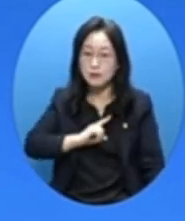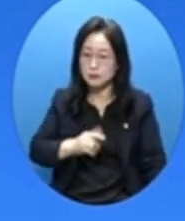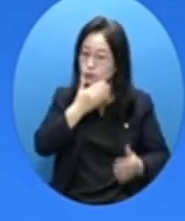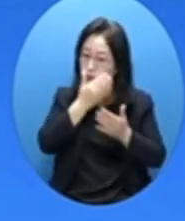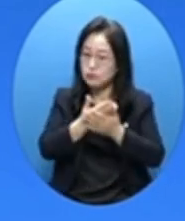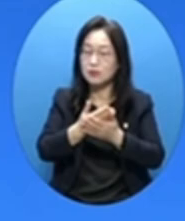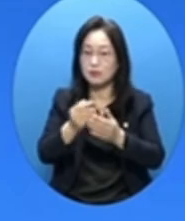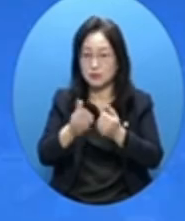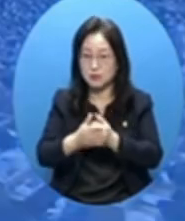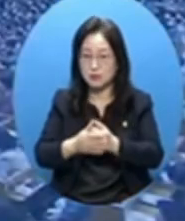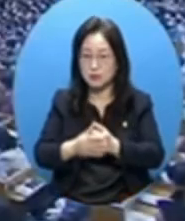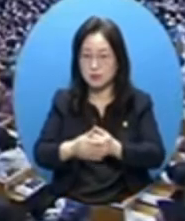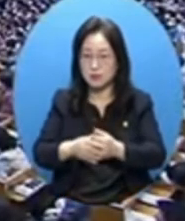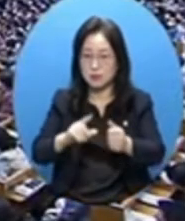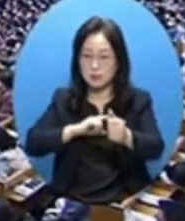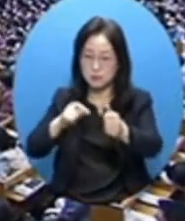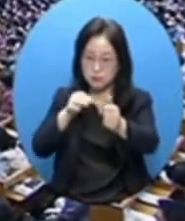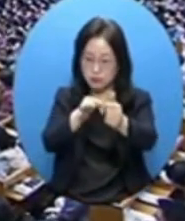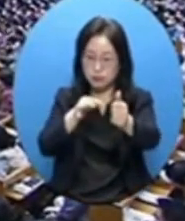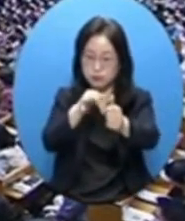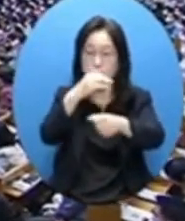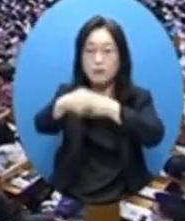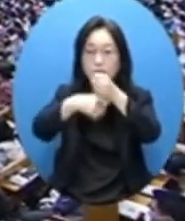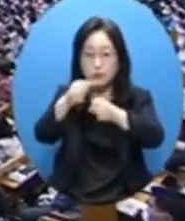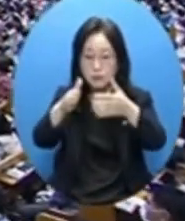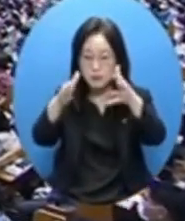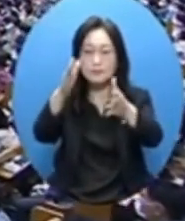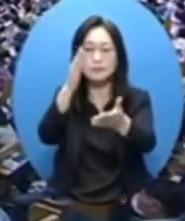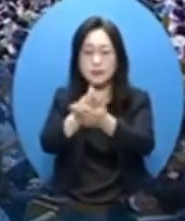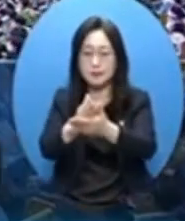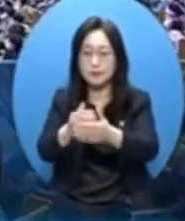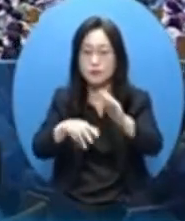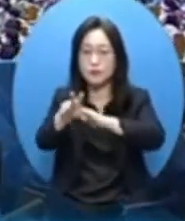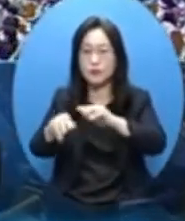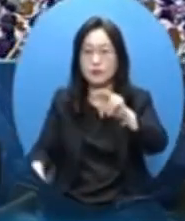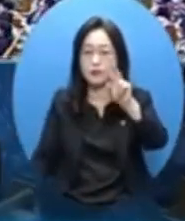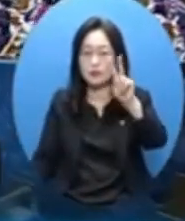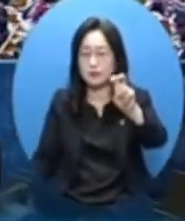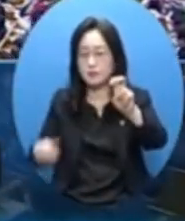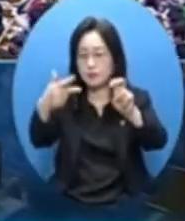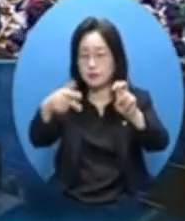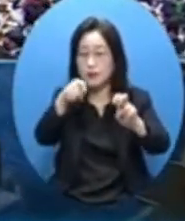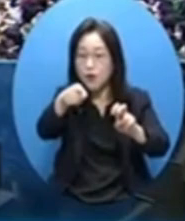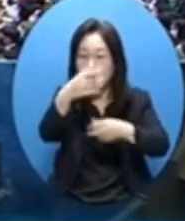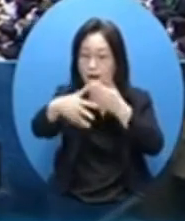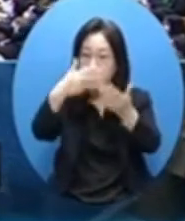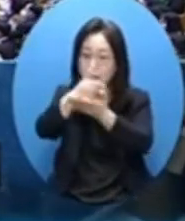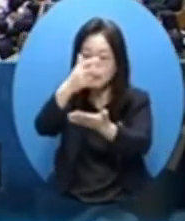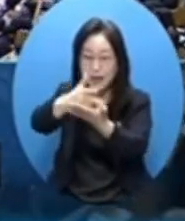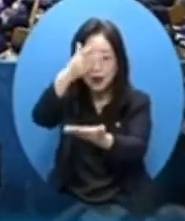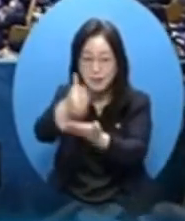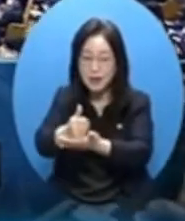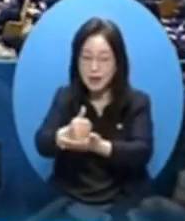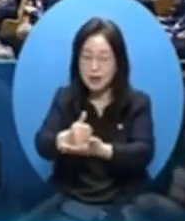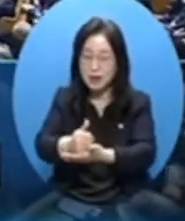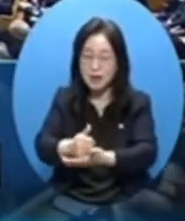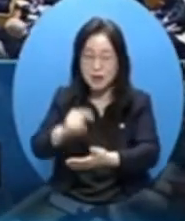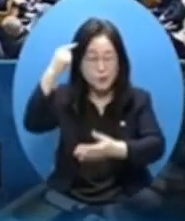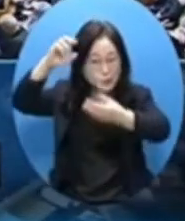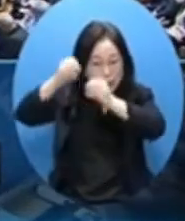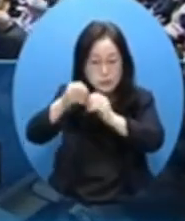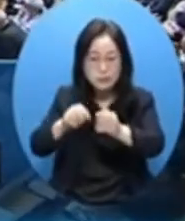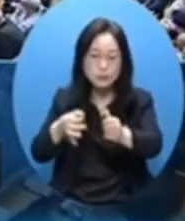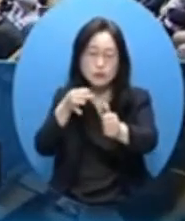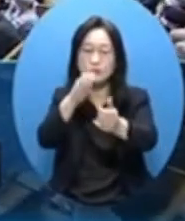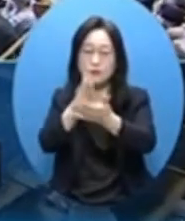때문에 이름을 함부로 많이들 부르지 말 것을 말씀합니다 즐기기 20장 7절입니다 너는 내 하나님 야외 이름을 망령되게 부르지 말라